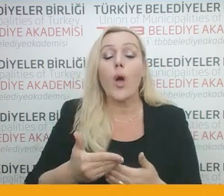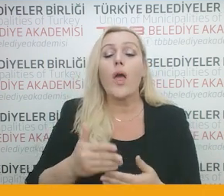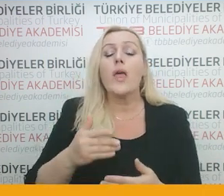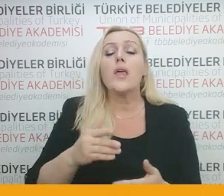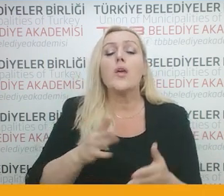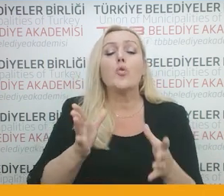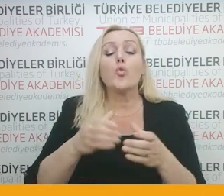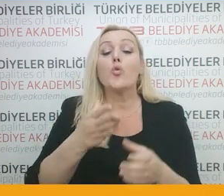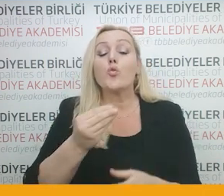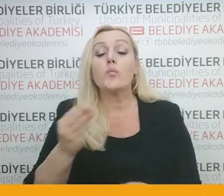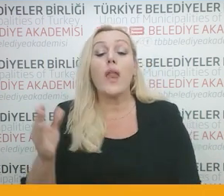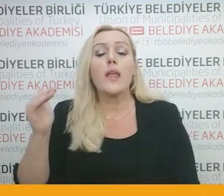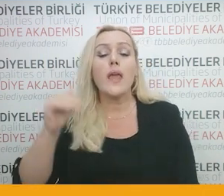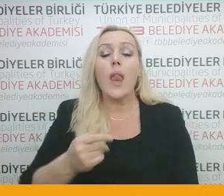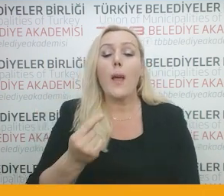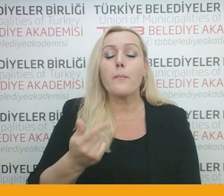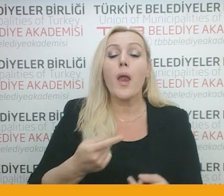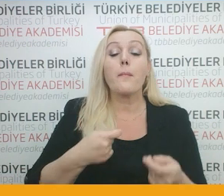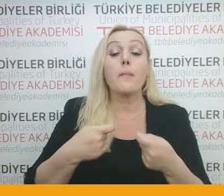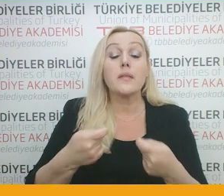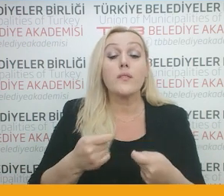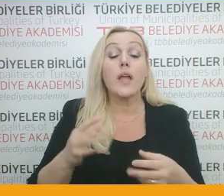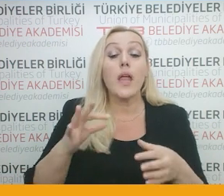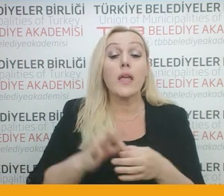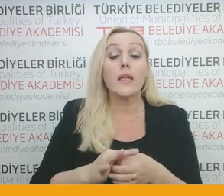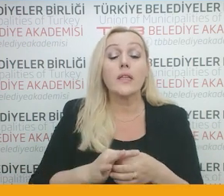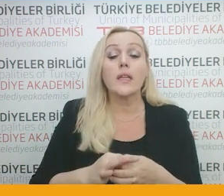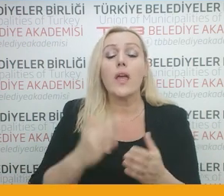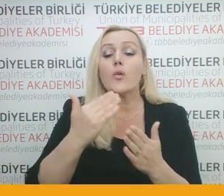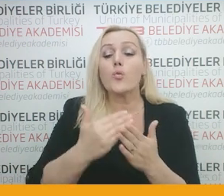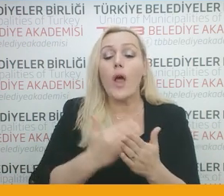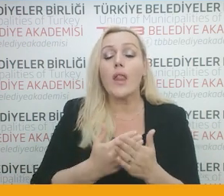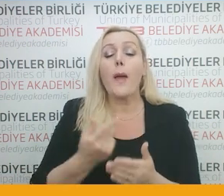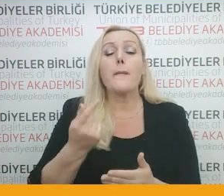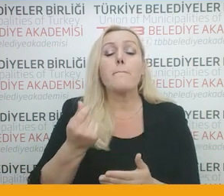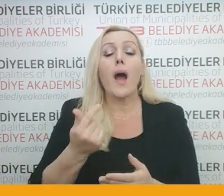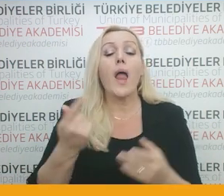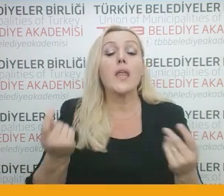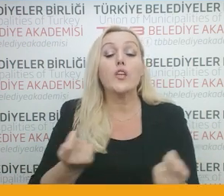İdarelerin gelir, gider, varlık ve yükümlülüklerine ilişkin mali karar ve işlemlerinin